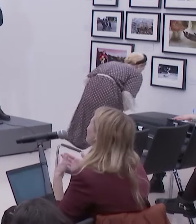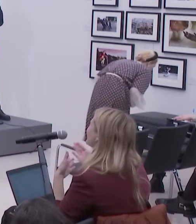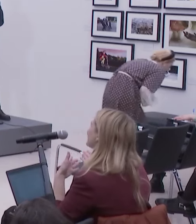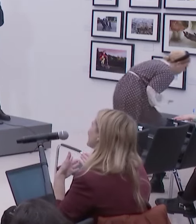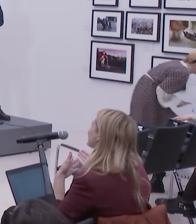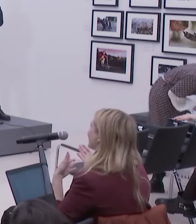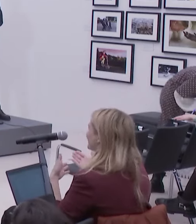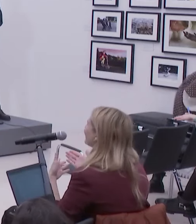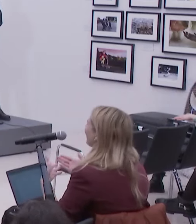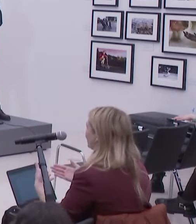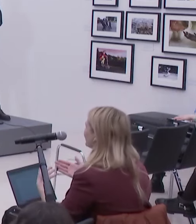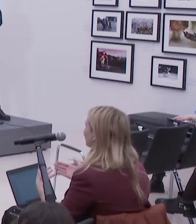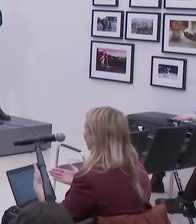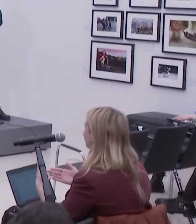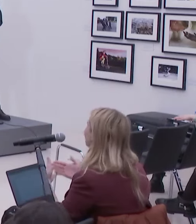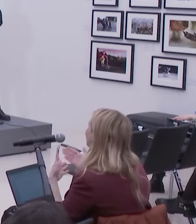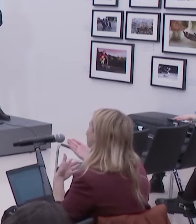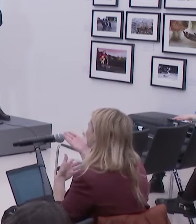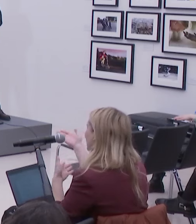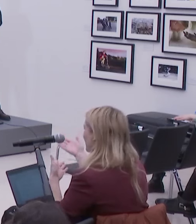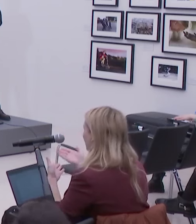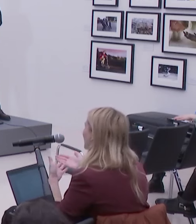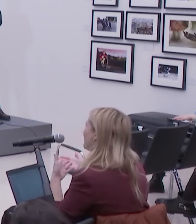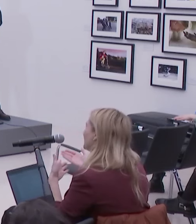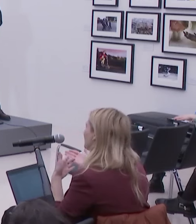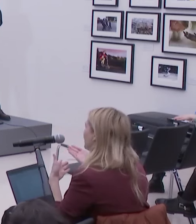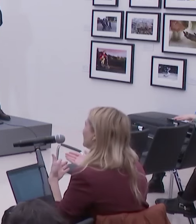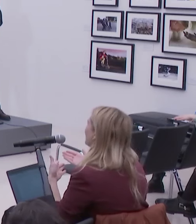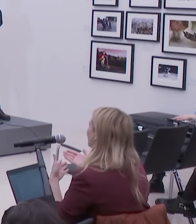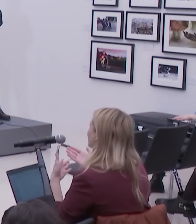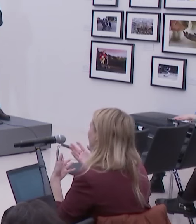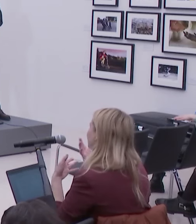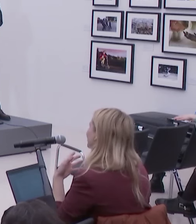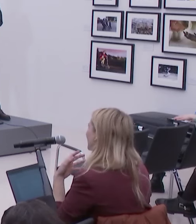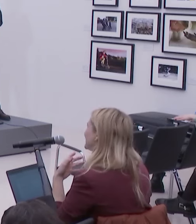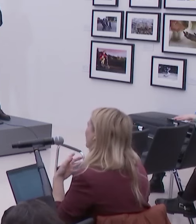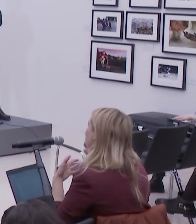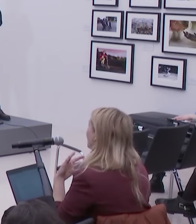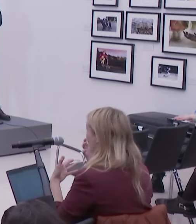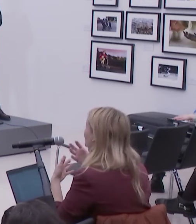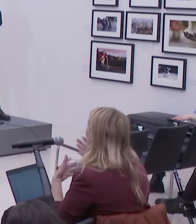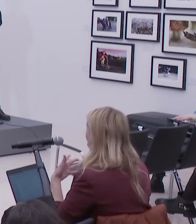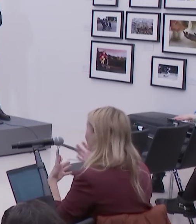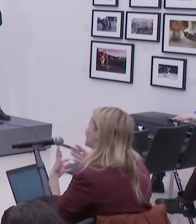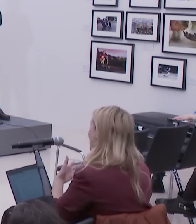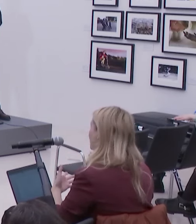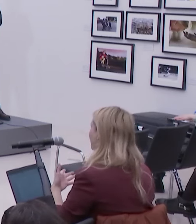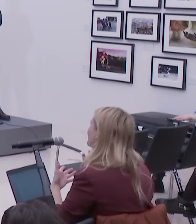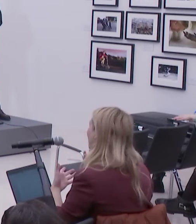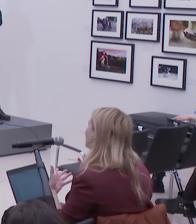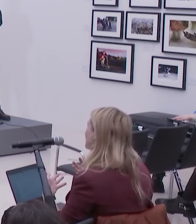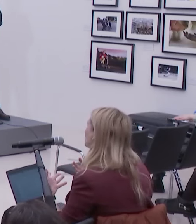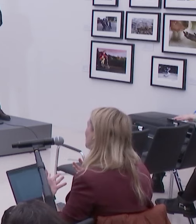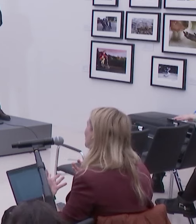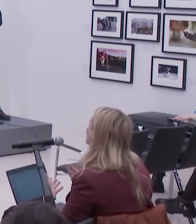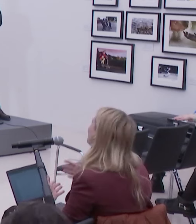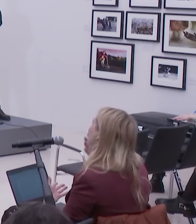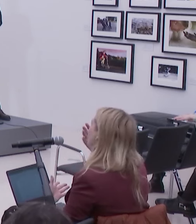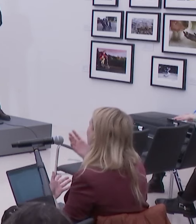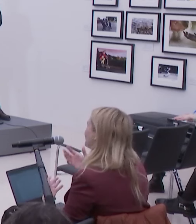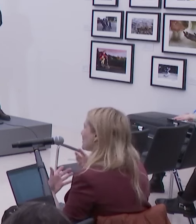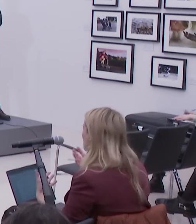Zeit, bis dieses Gesetz in Kraft tritt. Die Experten haben Ihnen beim Hearing auch gesagt, da gilt es auch in den Köpfen der Beamten, der Verwaltung einiges zu